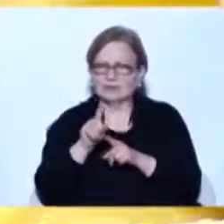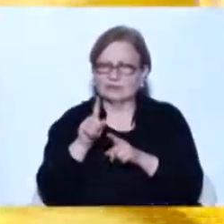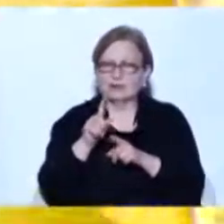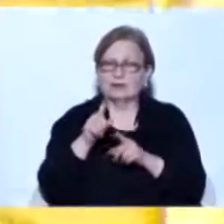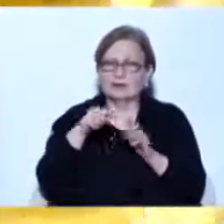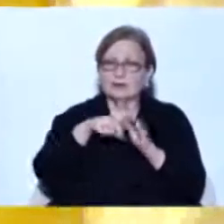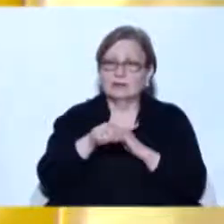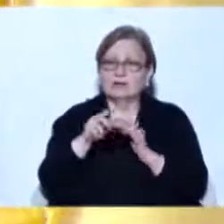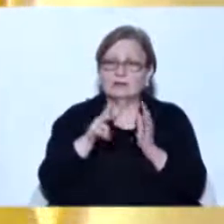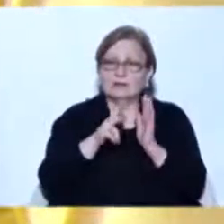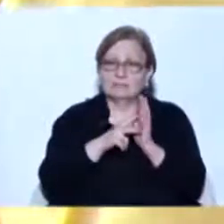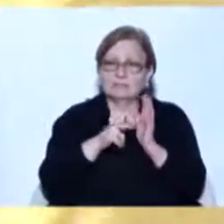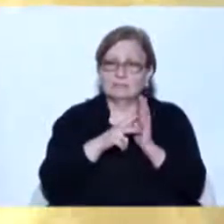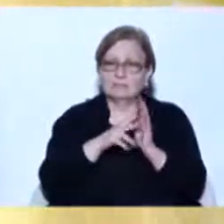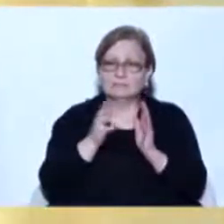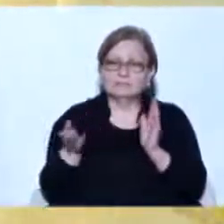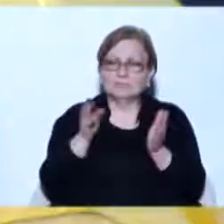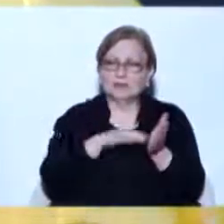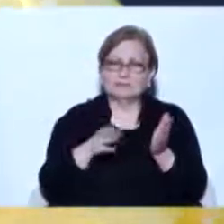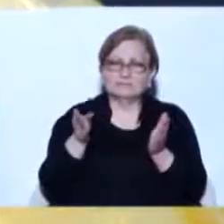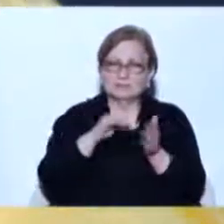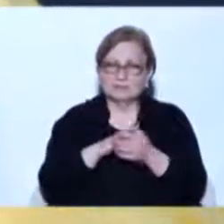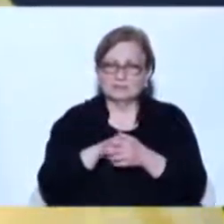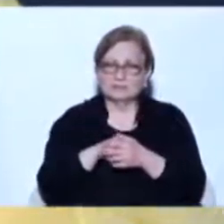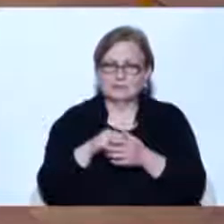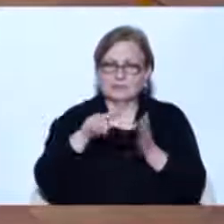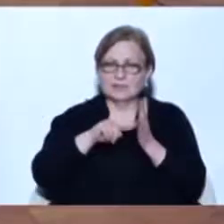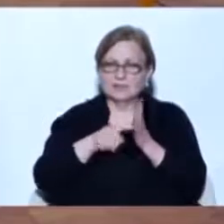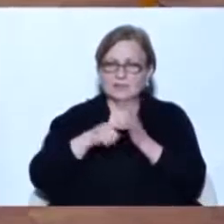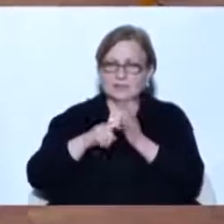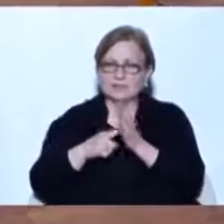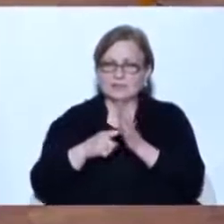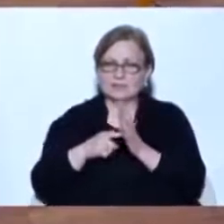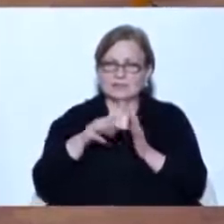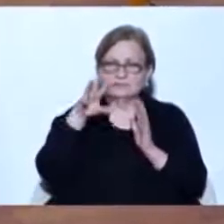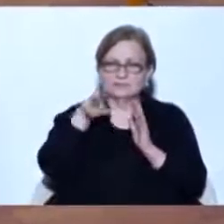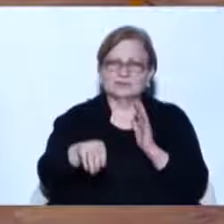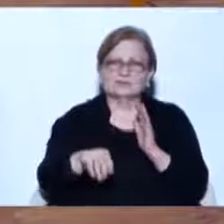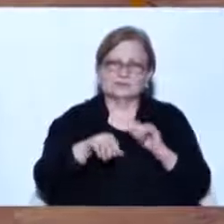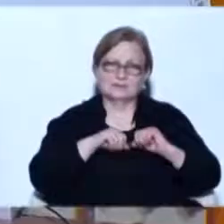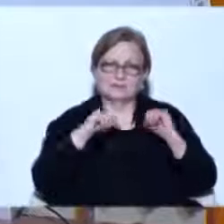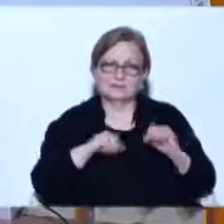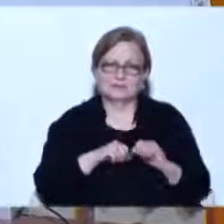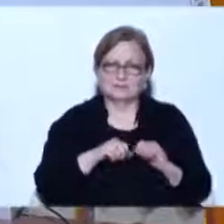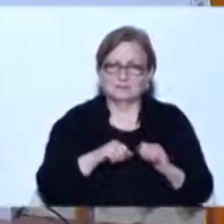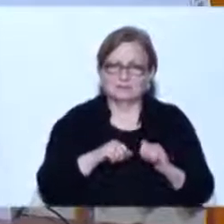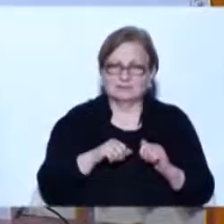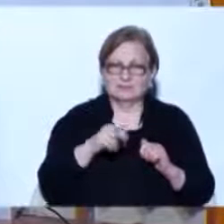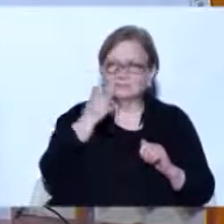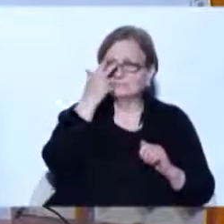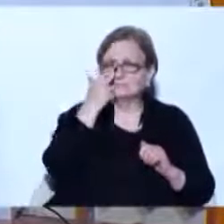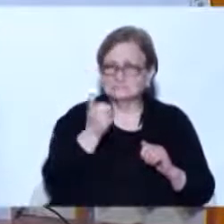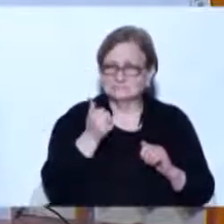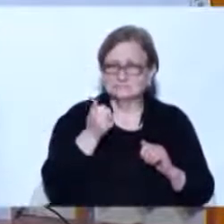წიგნში მერვე თავზე გადავედი. წერტილები ჩასვი გულში და არასდროს ასე მიეჩვევი